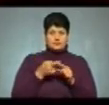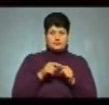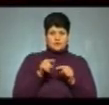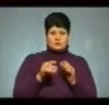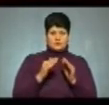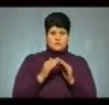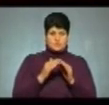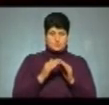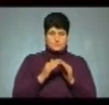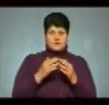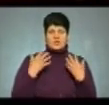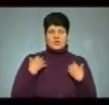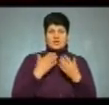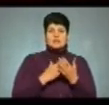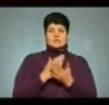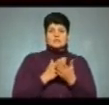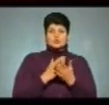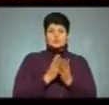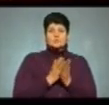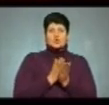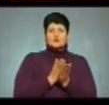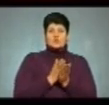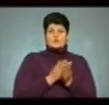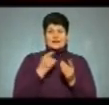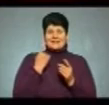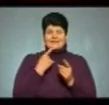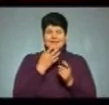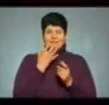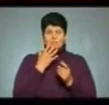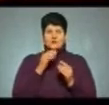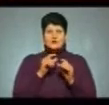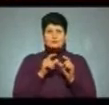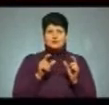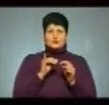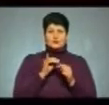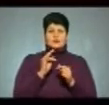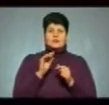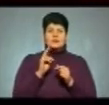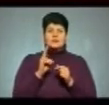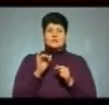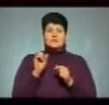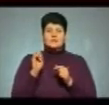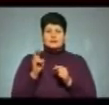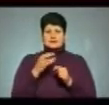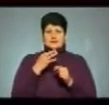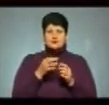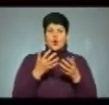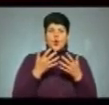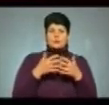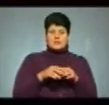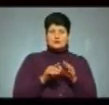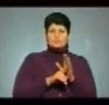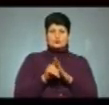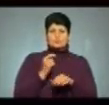будинку. Начальник служби з обслуговування індивідуальних теплових пунктів Юрій Кілик підтвердив, що обладнання запустили 4 дні